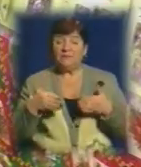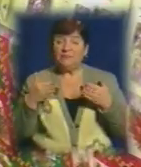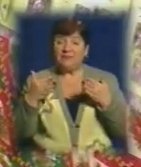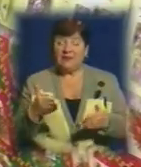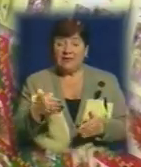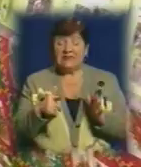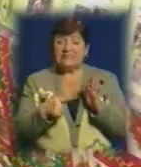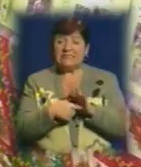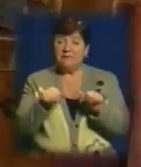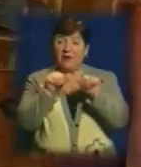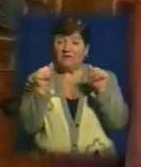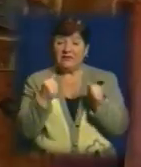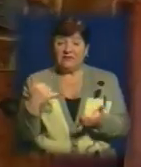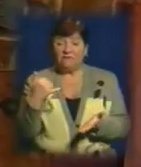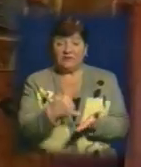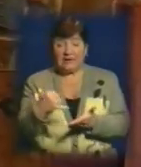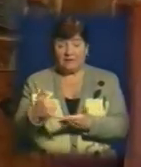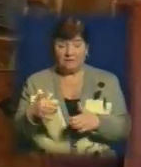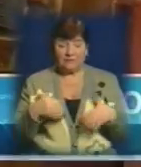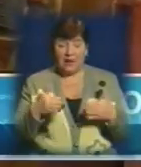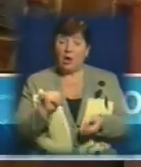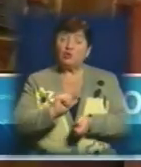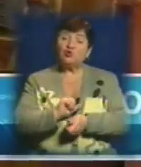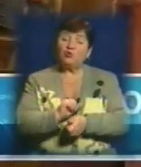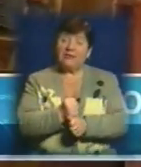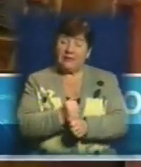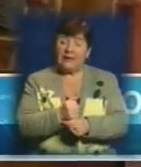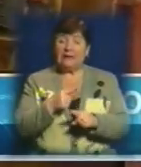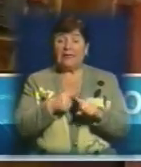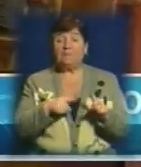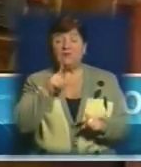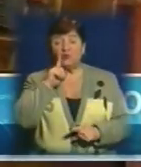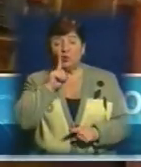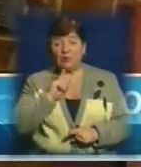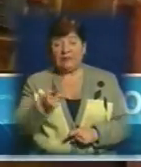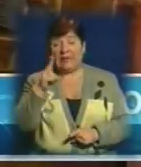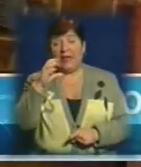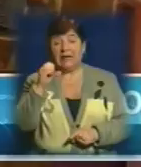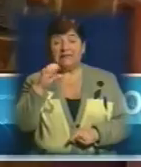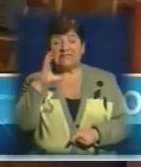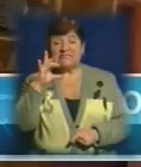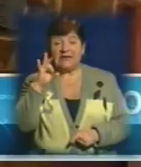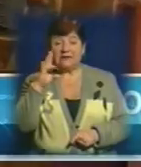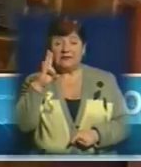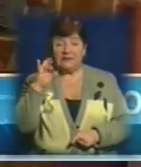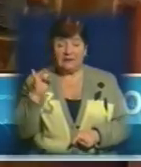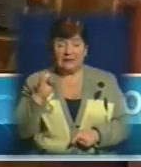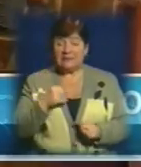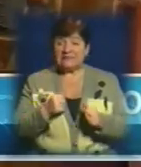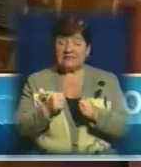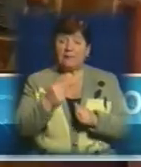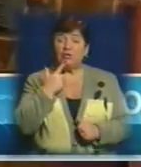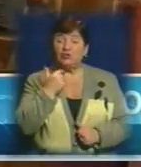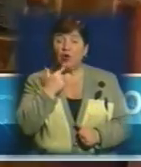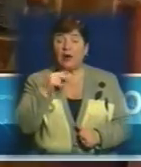відвідувачам 7 видів вина. Сухі, напівсолодкі, десертні. Саме краще в нас це є